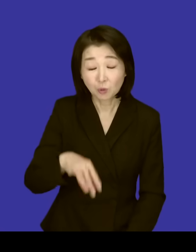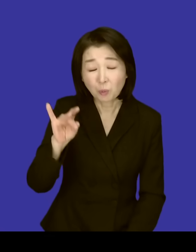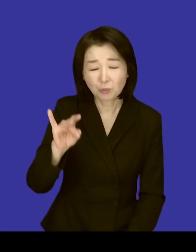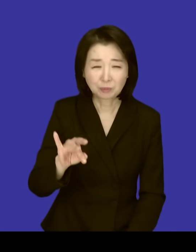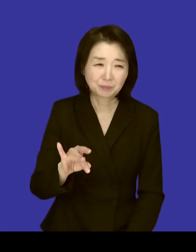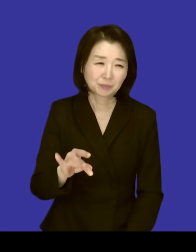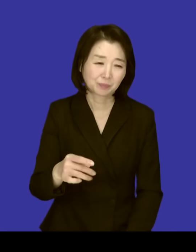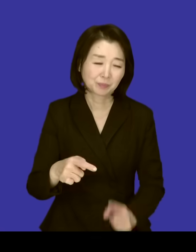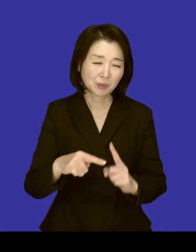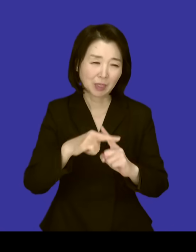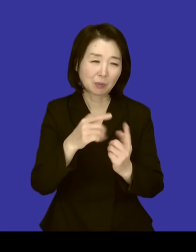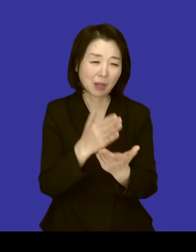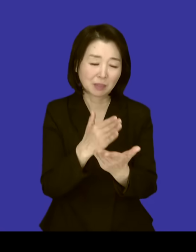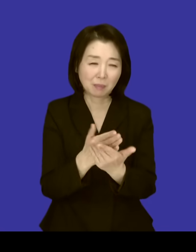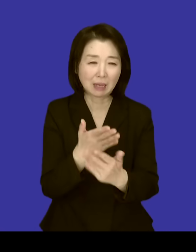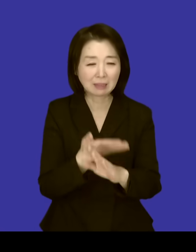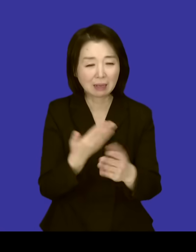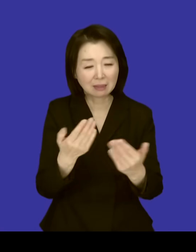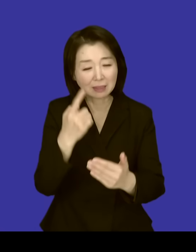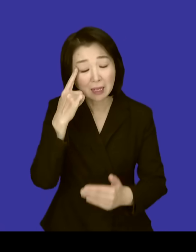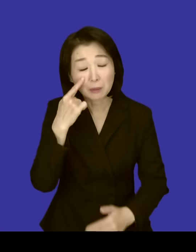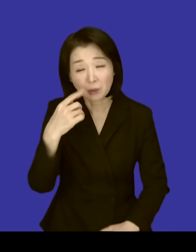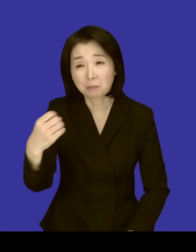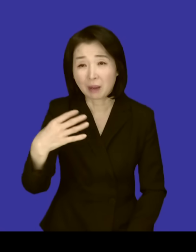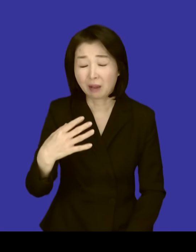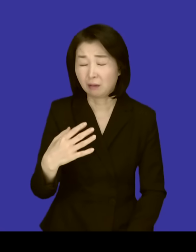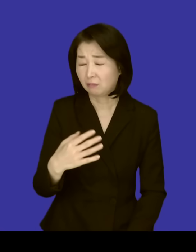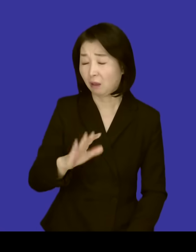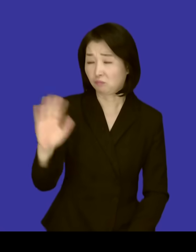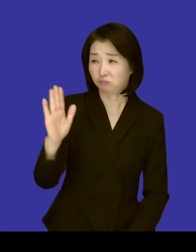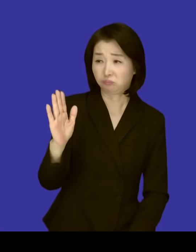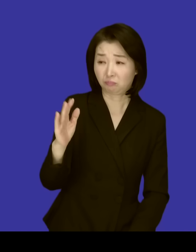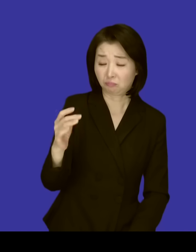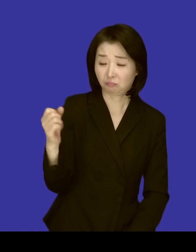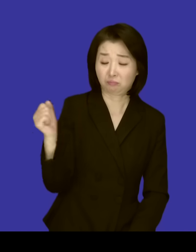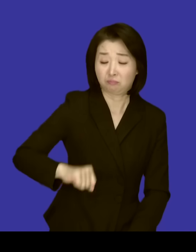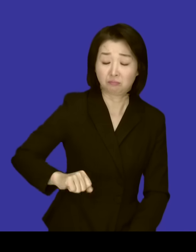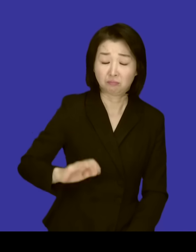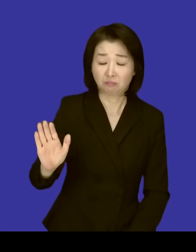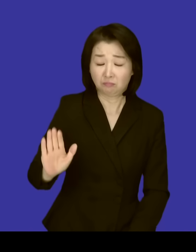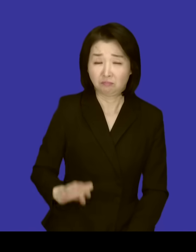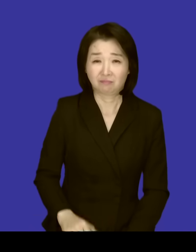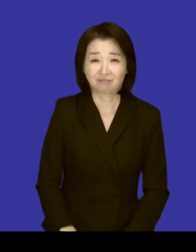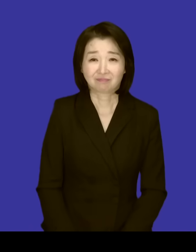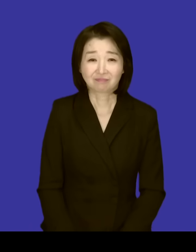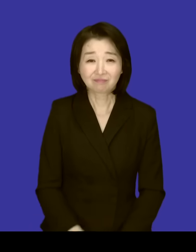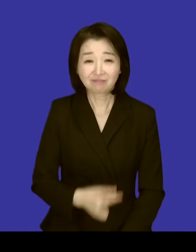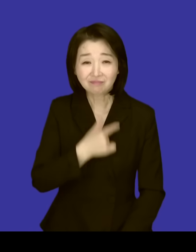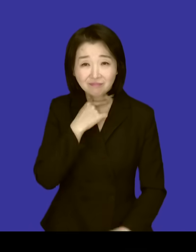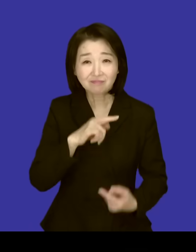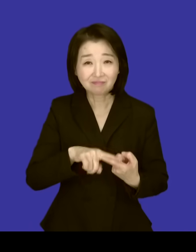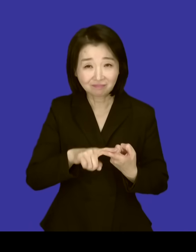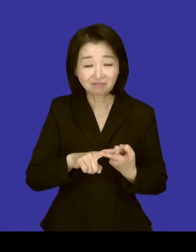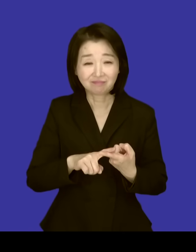예. 근데 저는 또 반발 심리가 생겨가지고 내가 하고 싶은